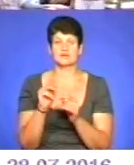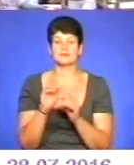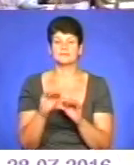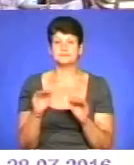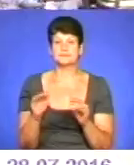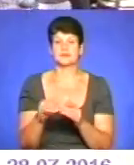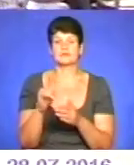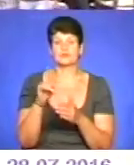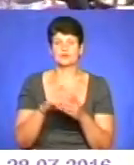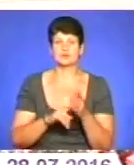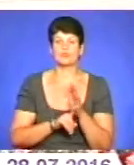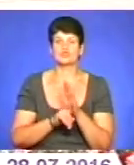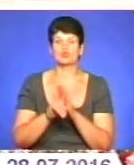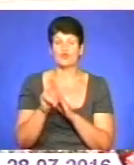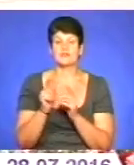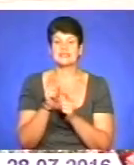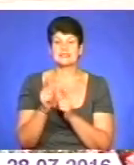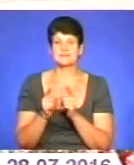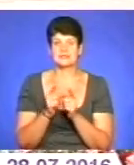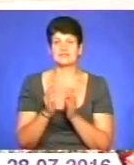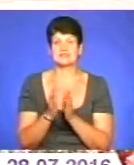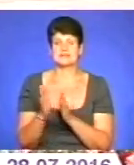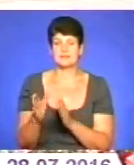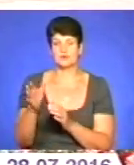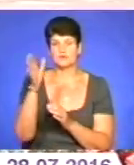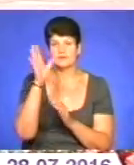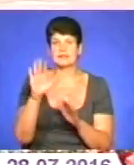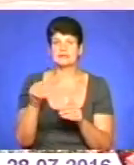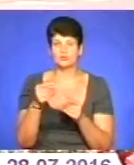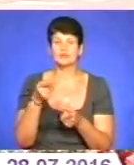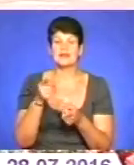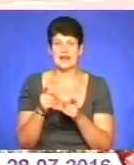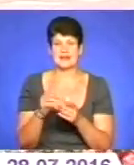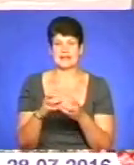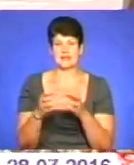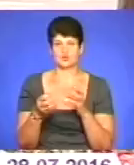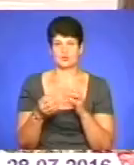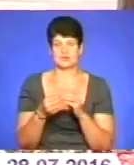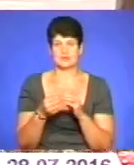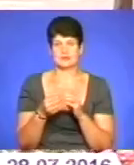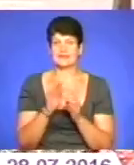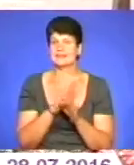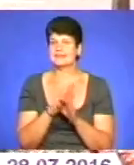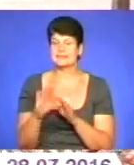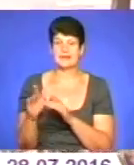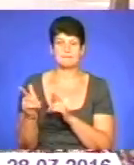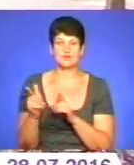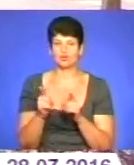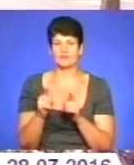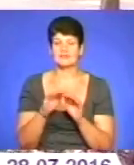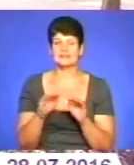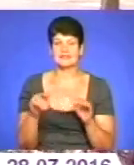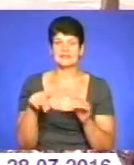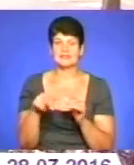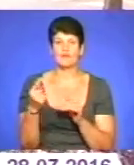що започатковані зміни у системі початкової освіти таки дадуть реальний результат. Непідготовленій дитині йти в перший